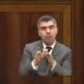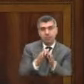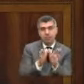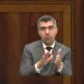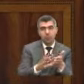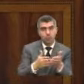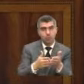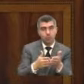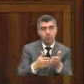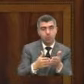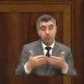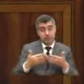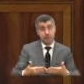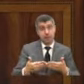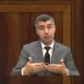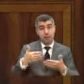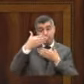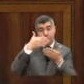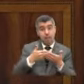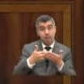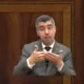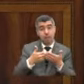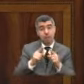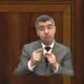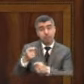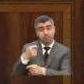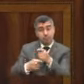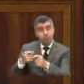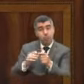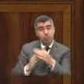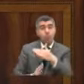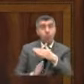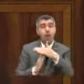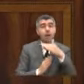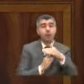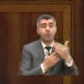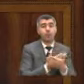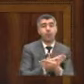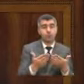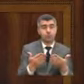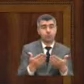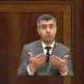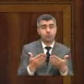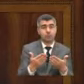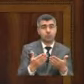احنا الاقتصاد ديالنا تضرر وتضرر كثير. انا من الناس